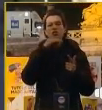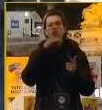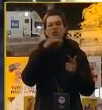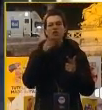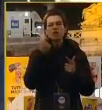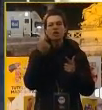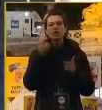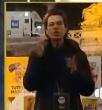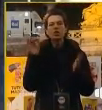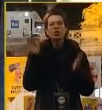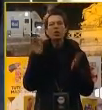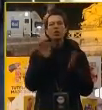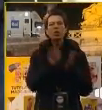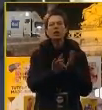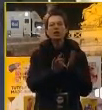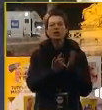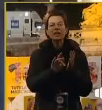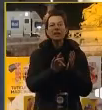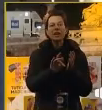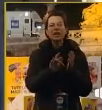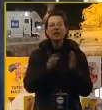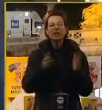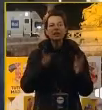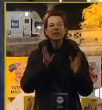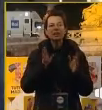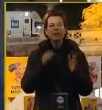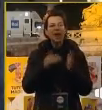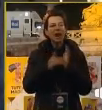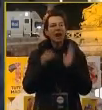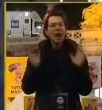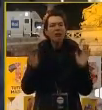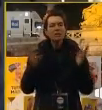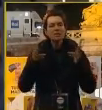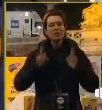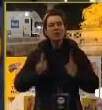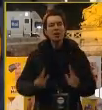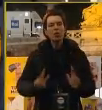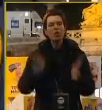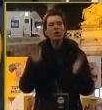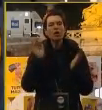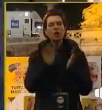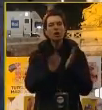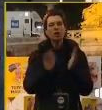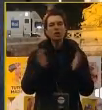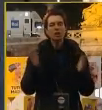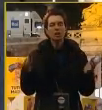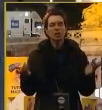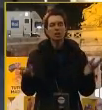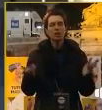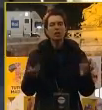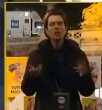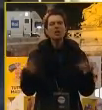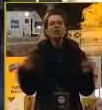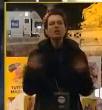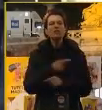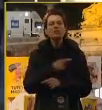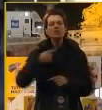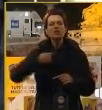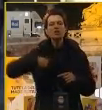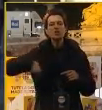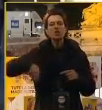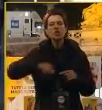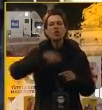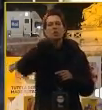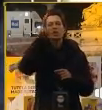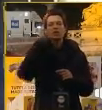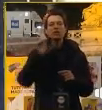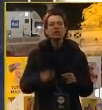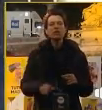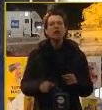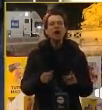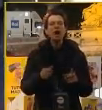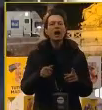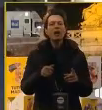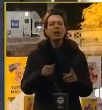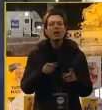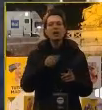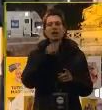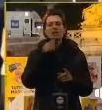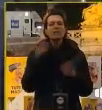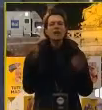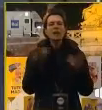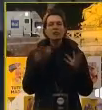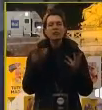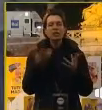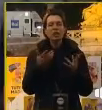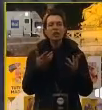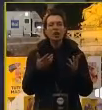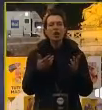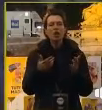Noi andiamo in gabina, entriamo con la cosa elettorale, che magari manca il timbro. Sei già, il documento è la